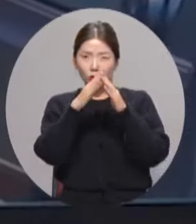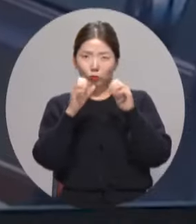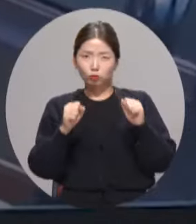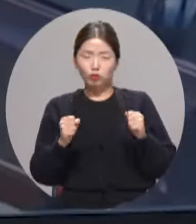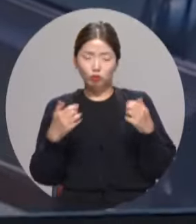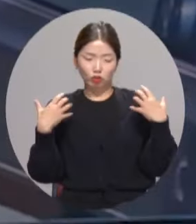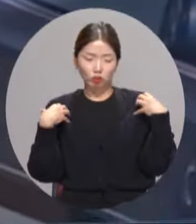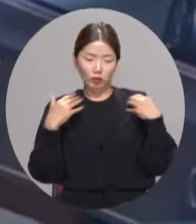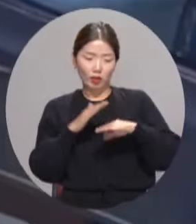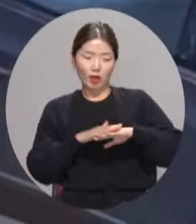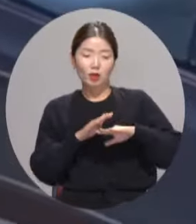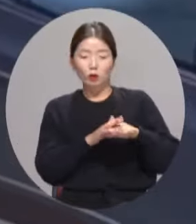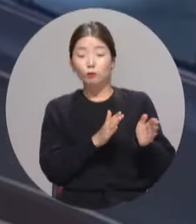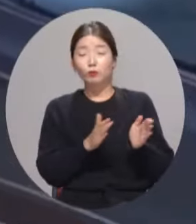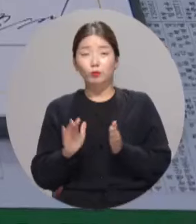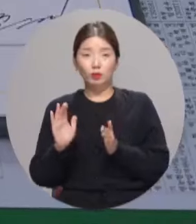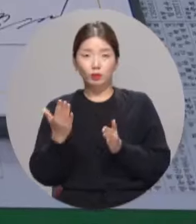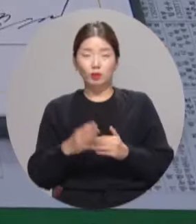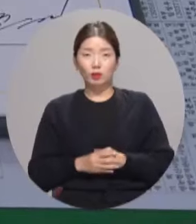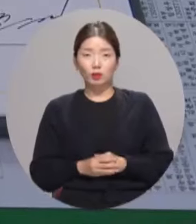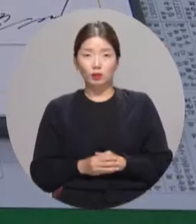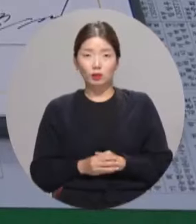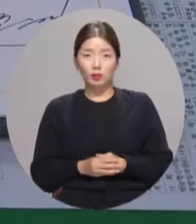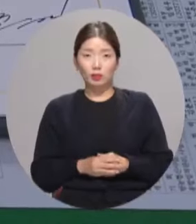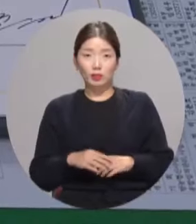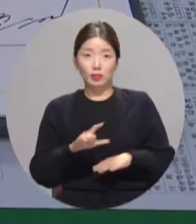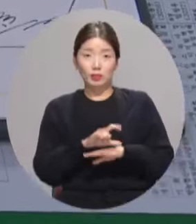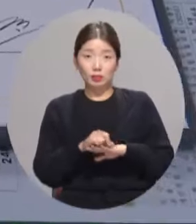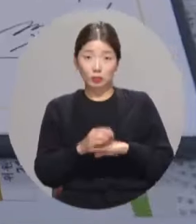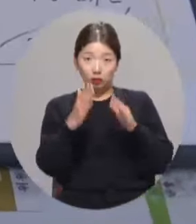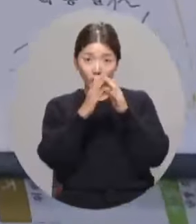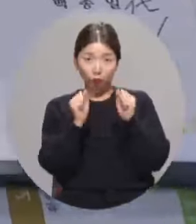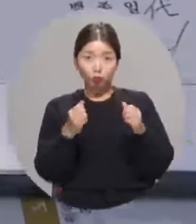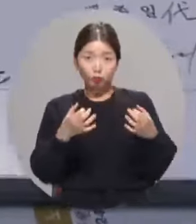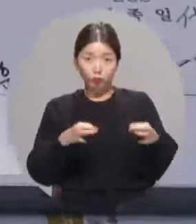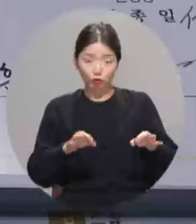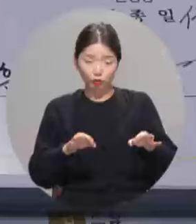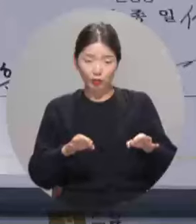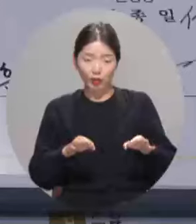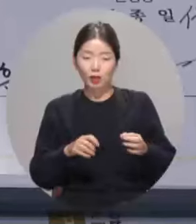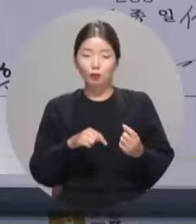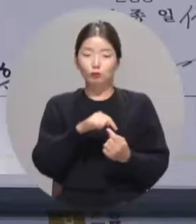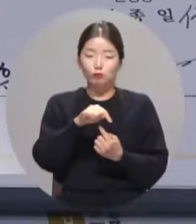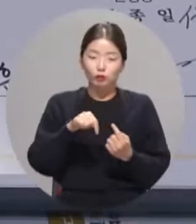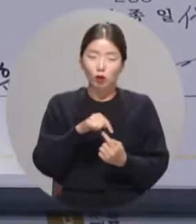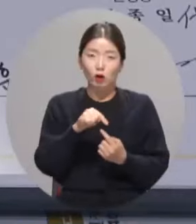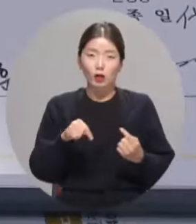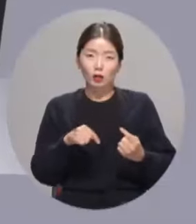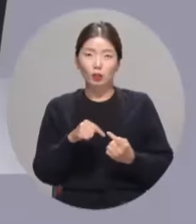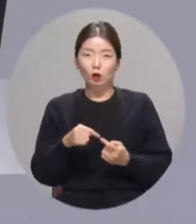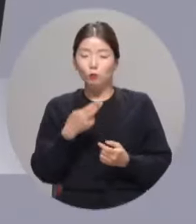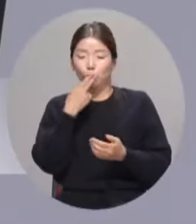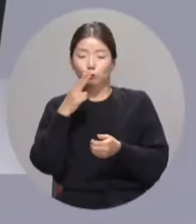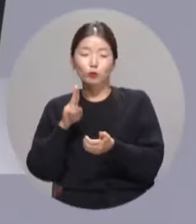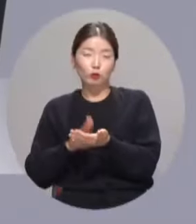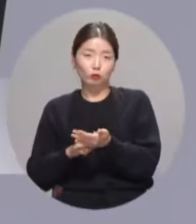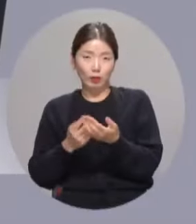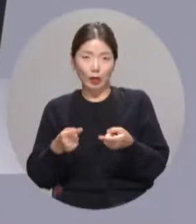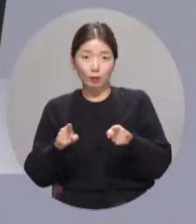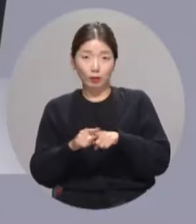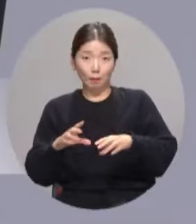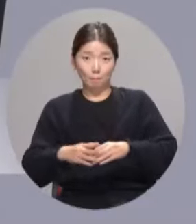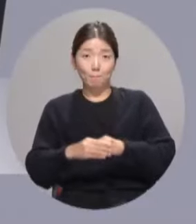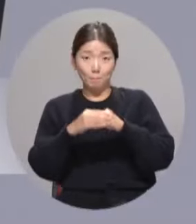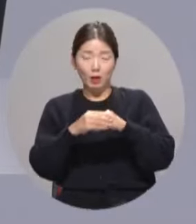전북자치도가 대책 마련에 나섰습니다. 지방은행인 전북은행, 예금 영업을 하는 전북지방우정청과 업무